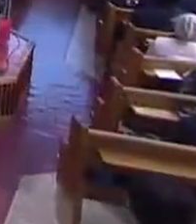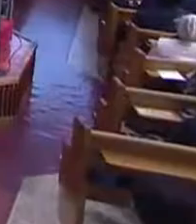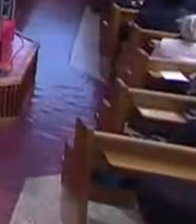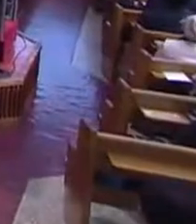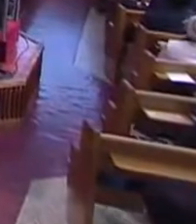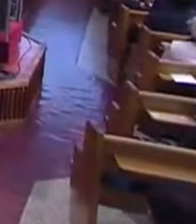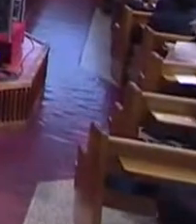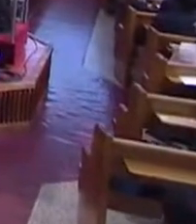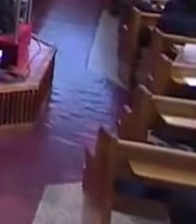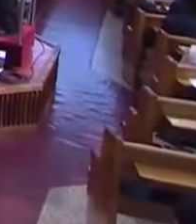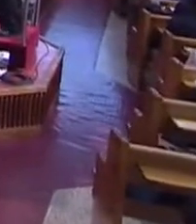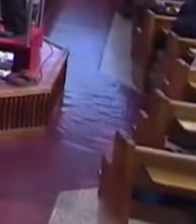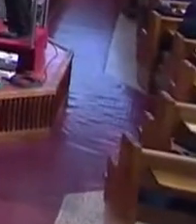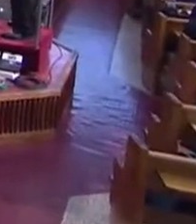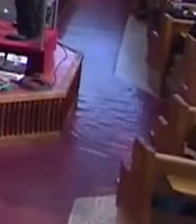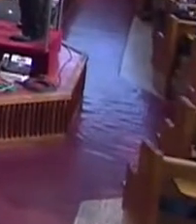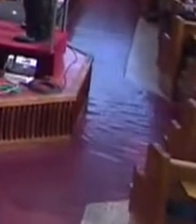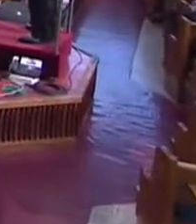아